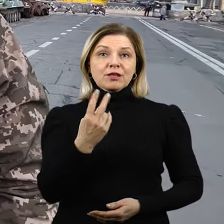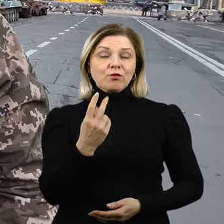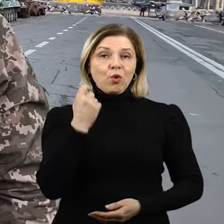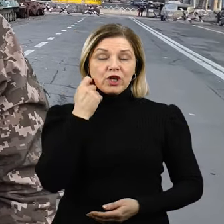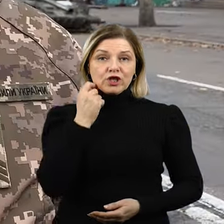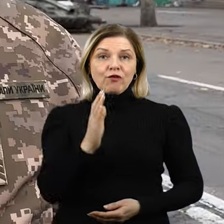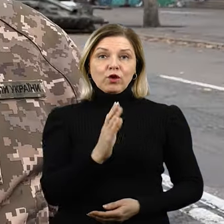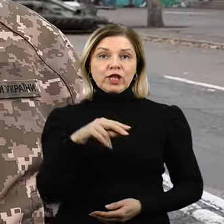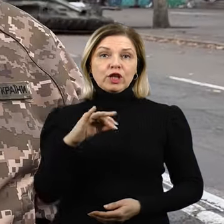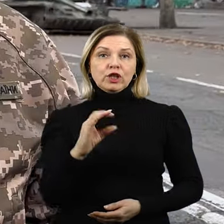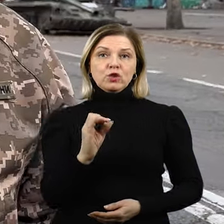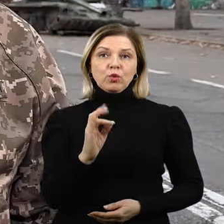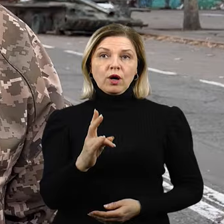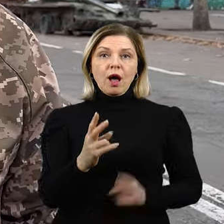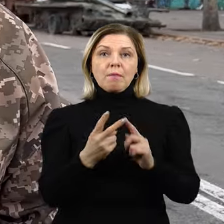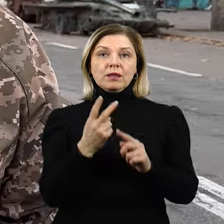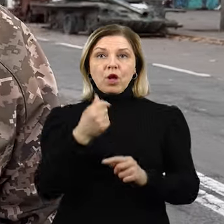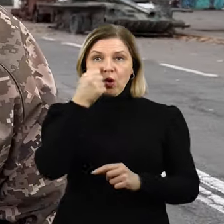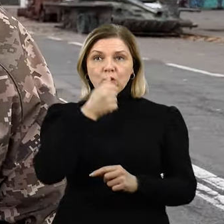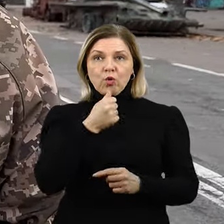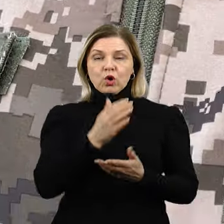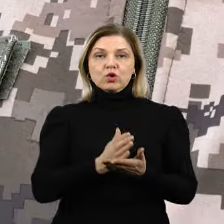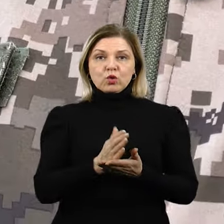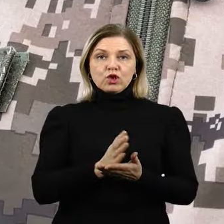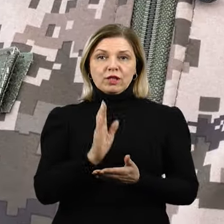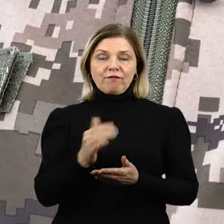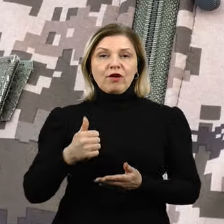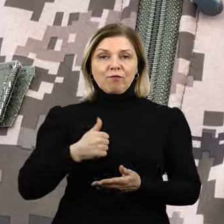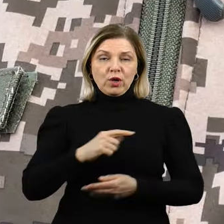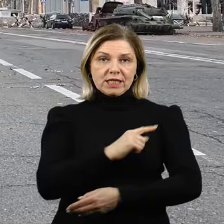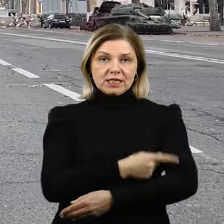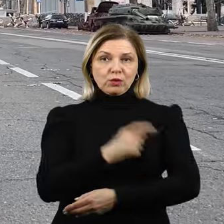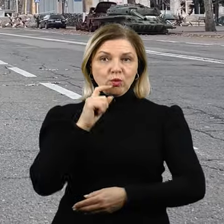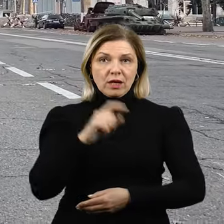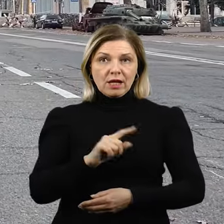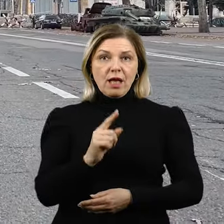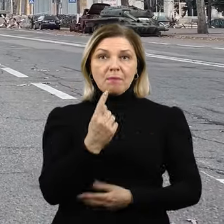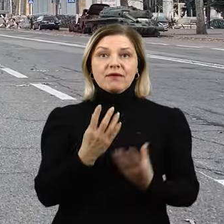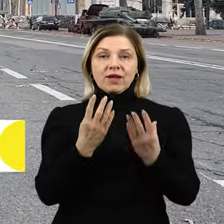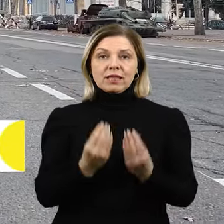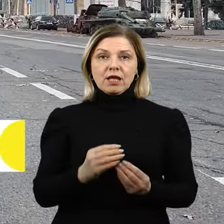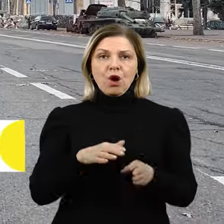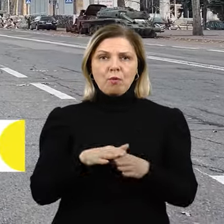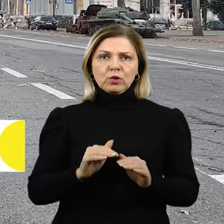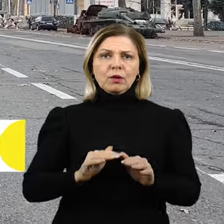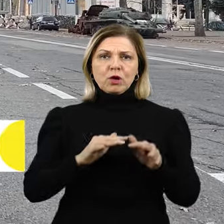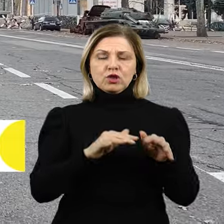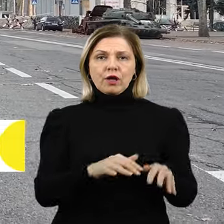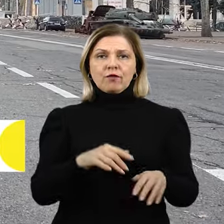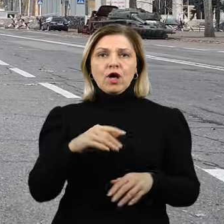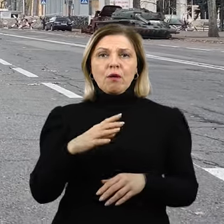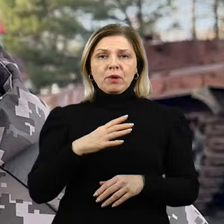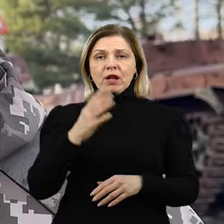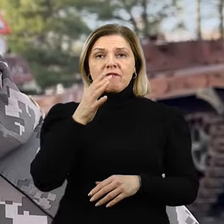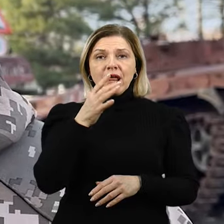52-річний Володимир Лисюк вже понад півтора роки служить в лавах Збройних сил України. Говорить, в перший день повномасштабного російського вторгнення часу на роздуми